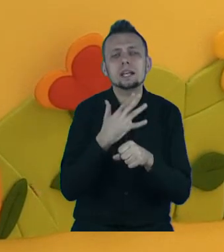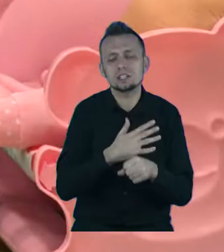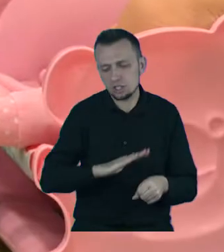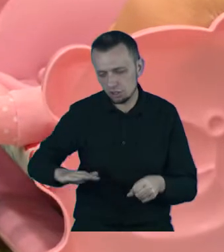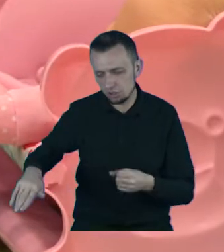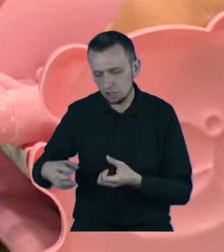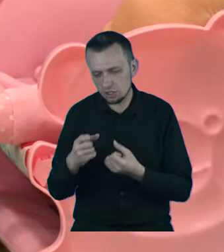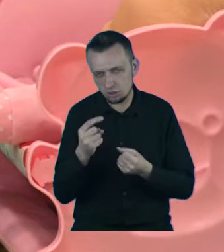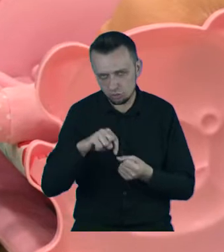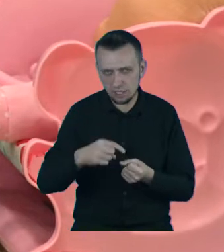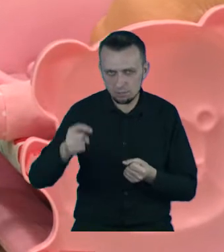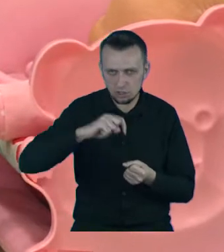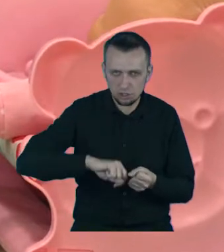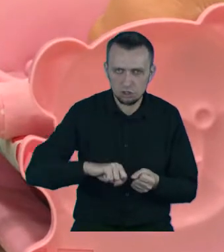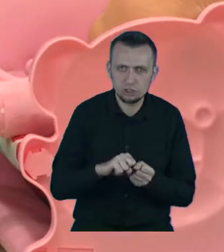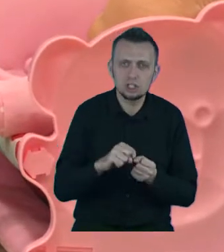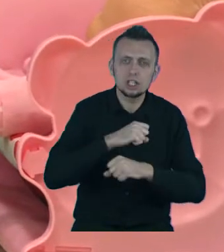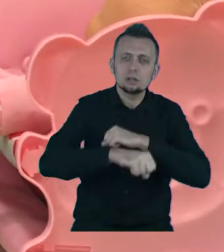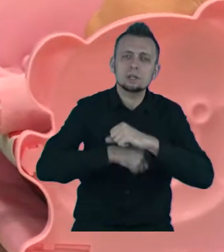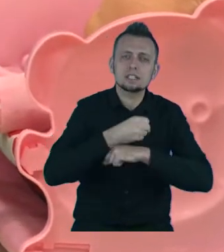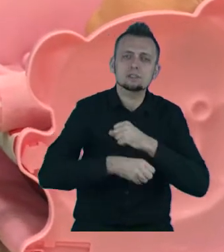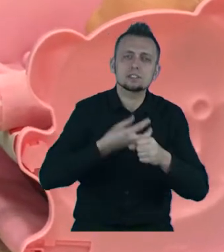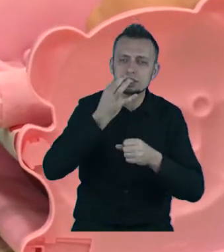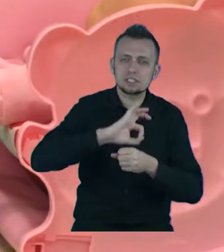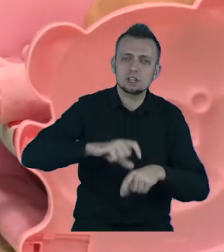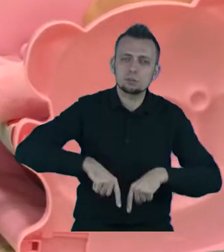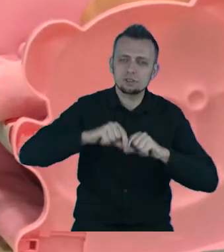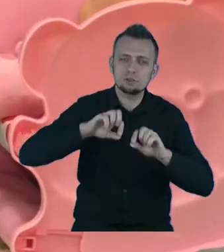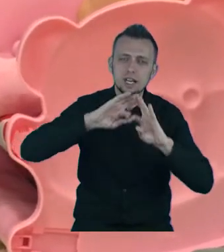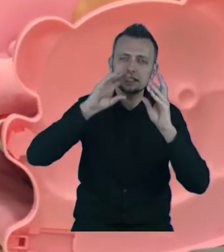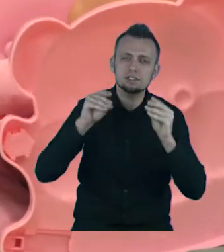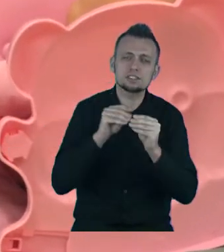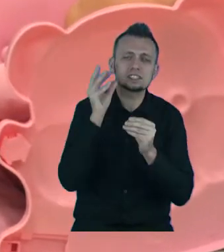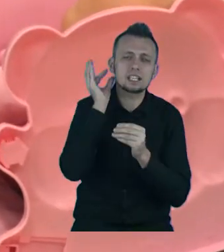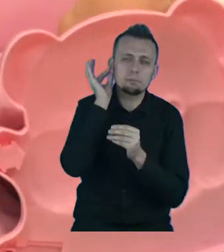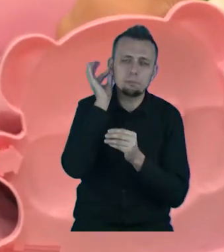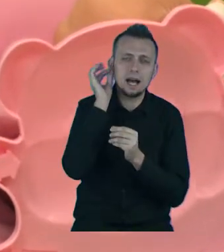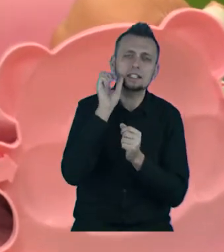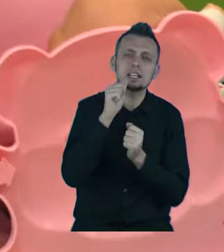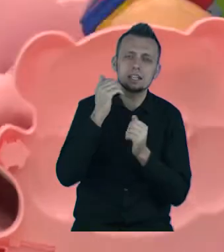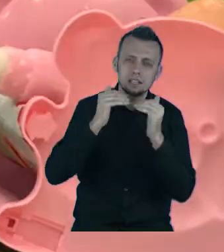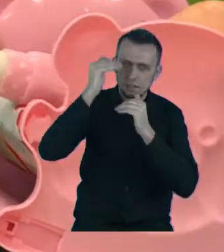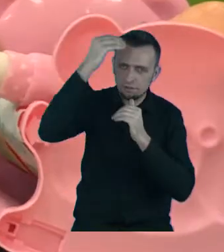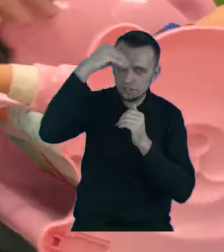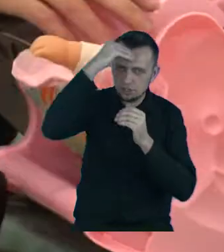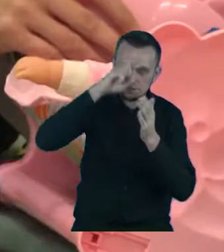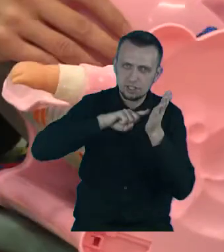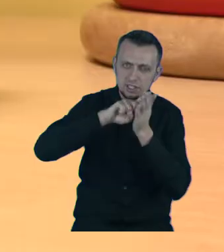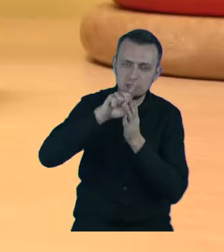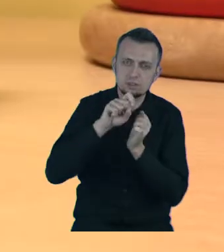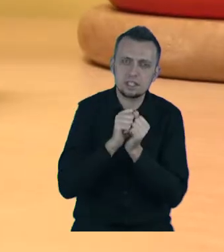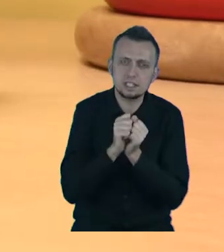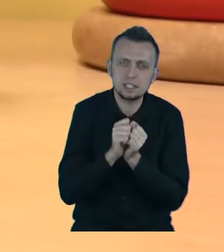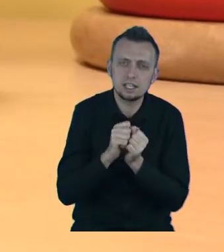Personel był dobrze dobrany. Wszystkie panie mają wyższe wykształcenie, panie kucharki również mają